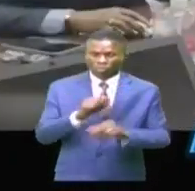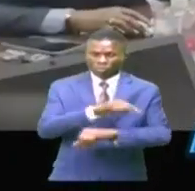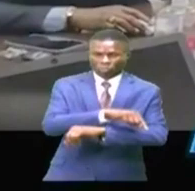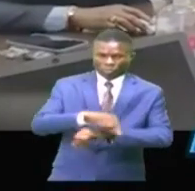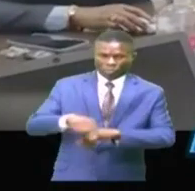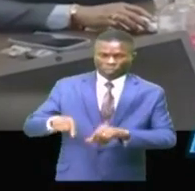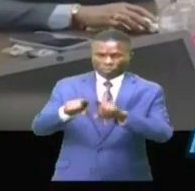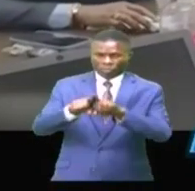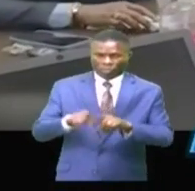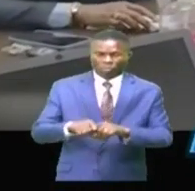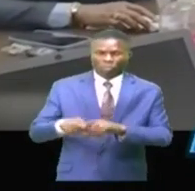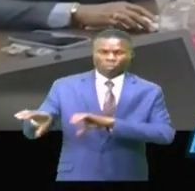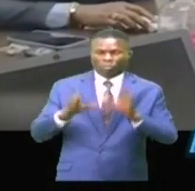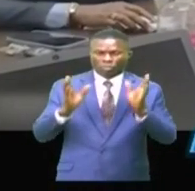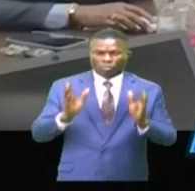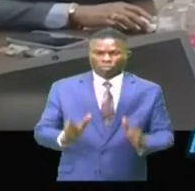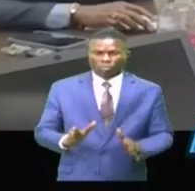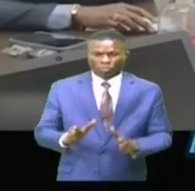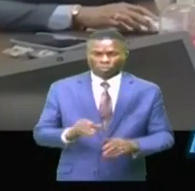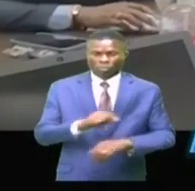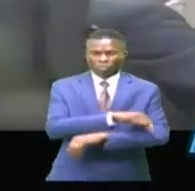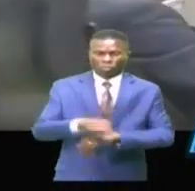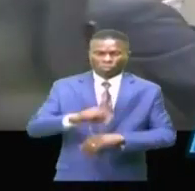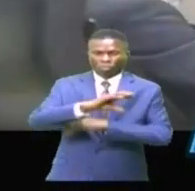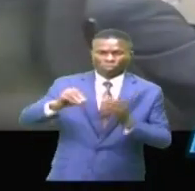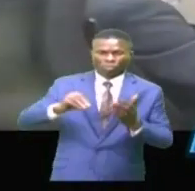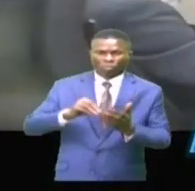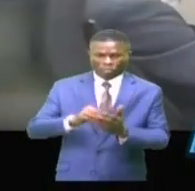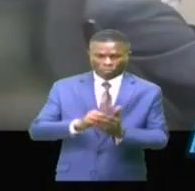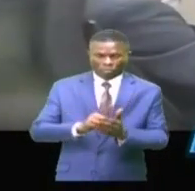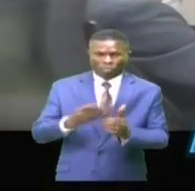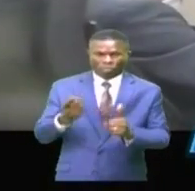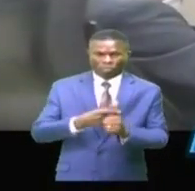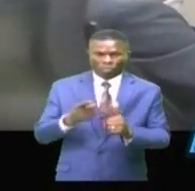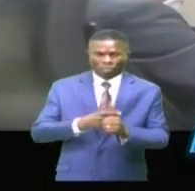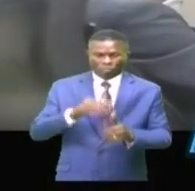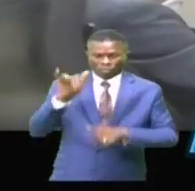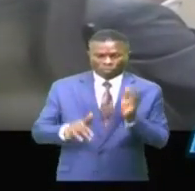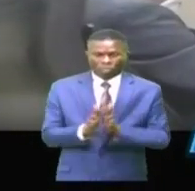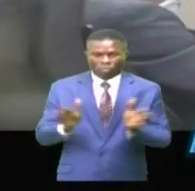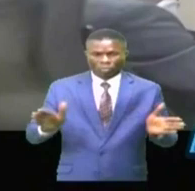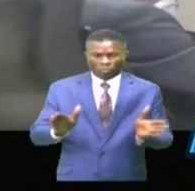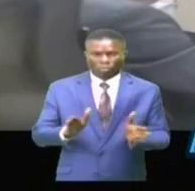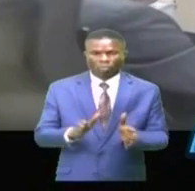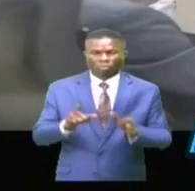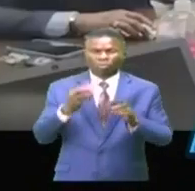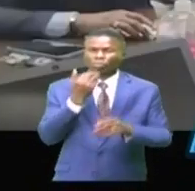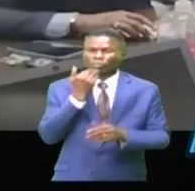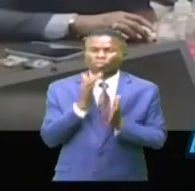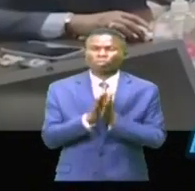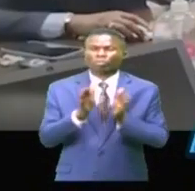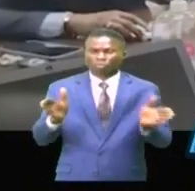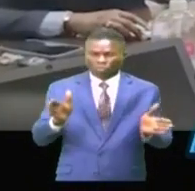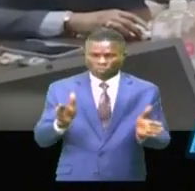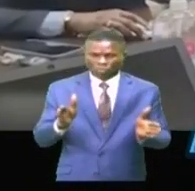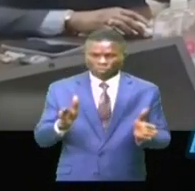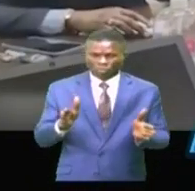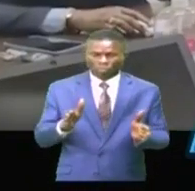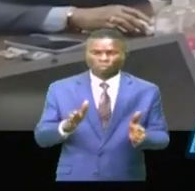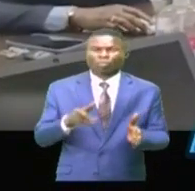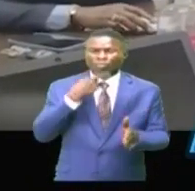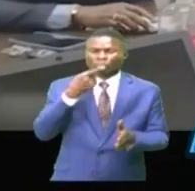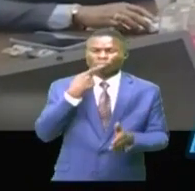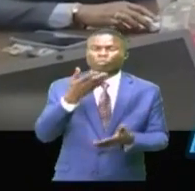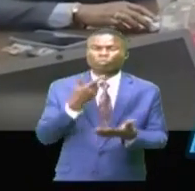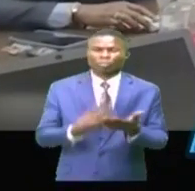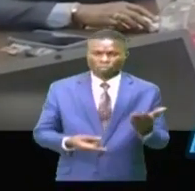et les animateurs de l'administration centrale en l'occurrence le secrétariat général et l'inspection générale au centre des